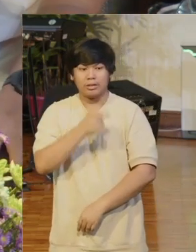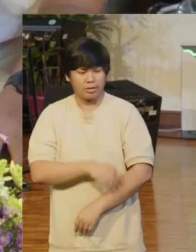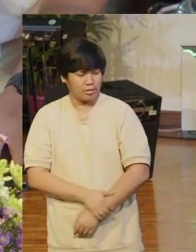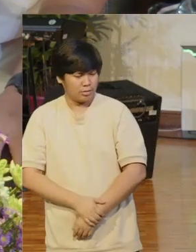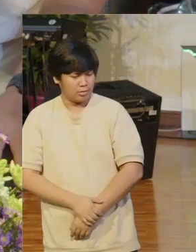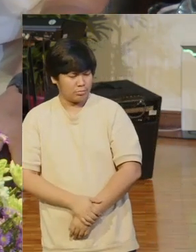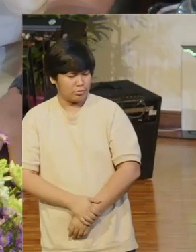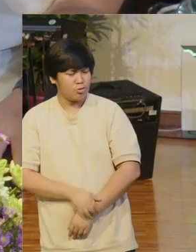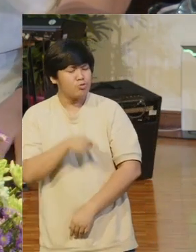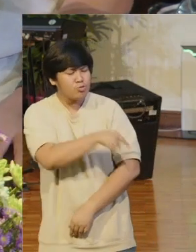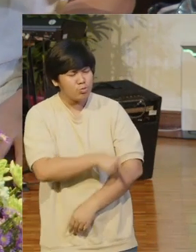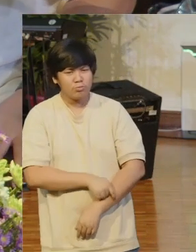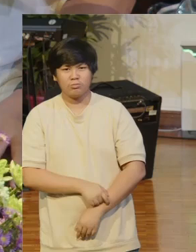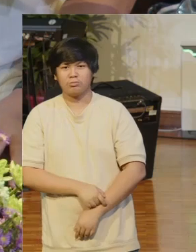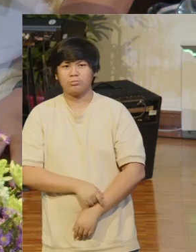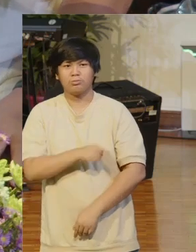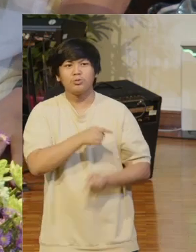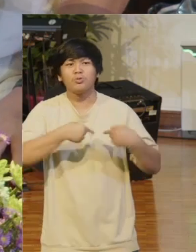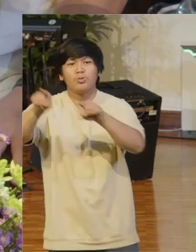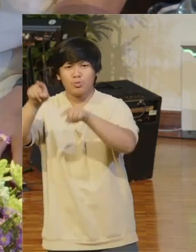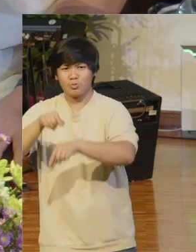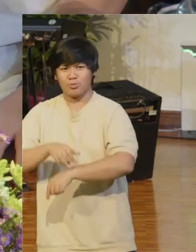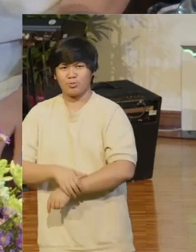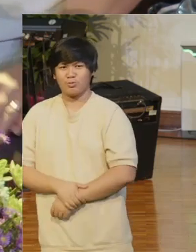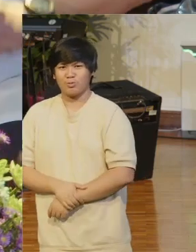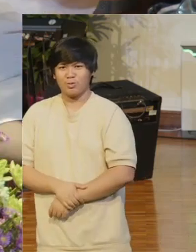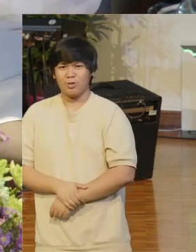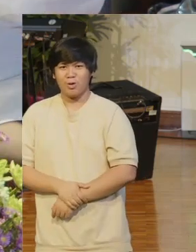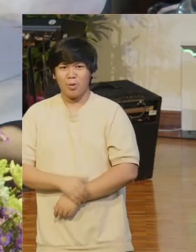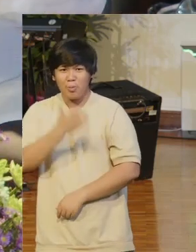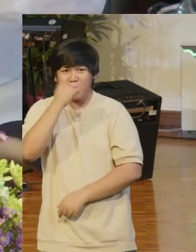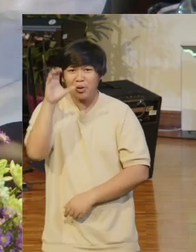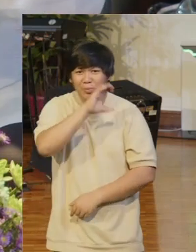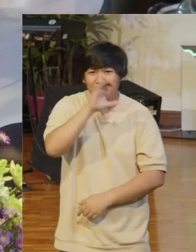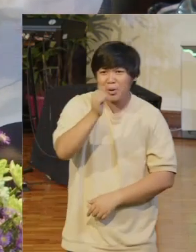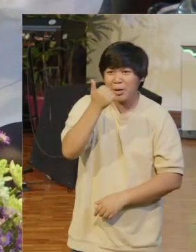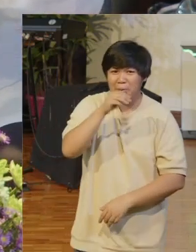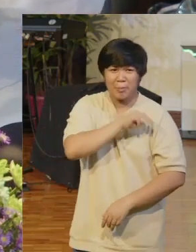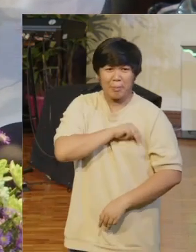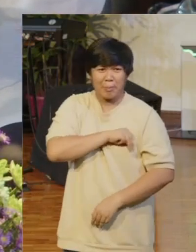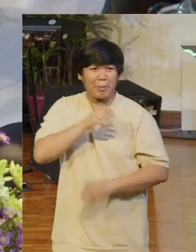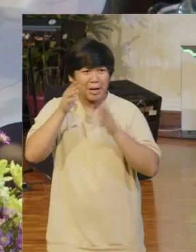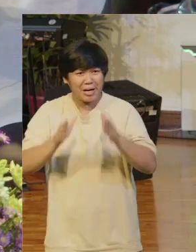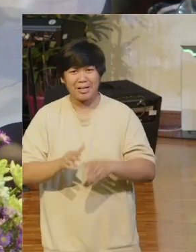isa-send? Kayo. Kaya huwag kayo magpe-pray.